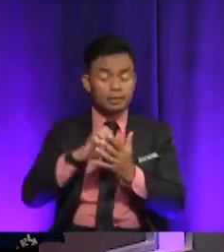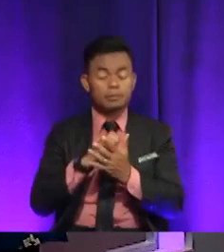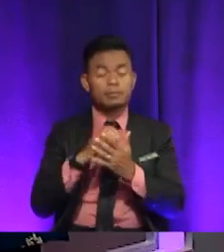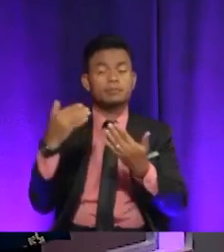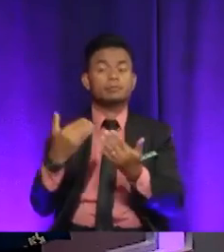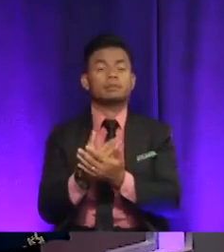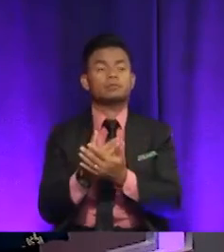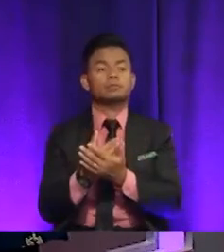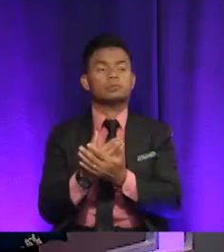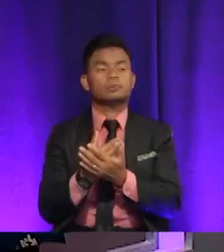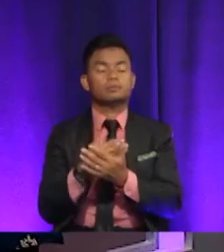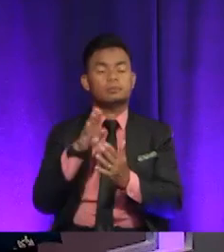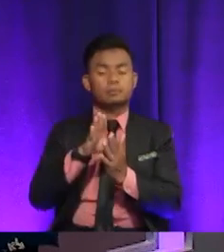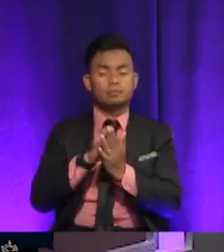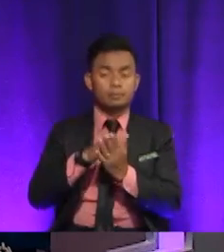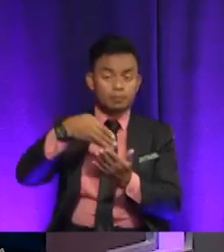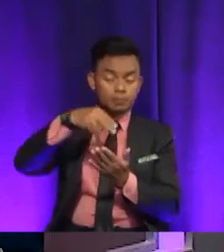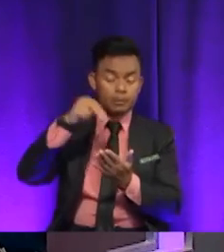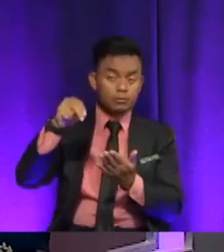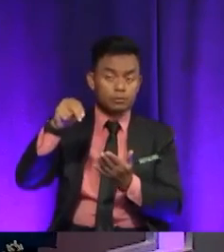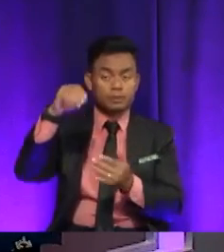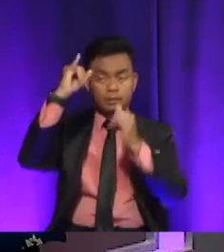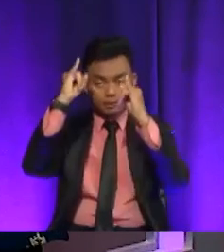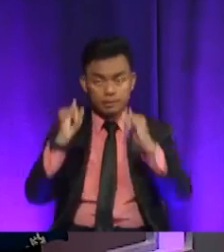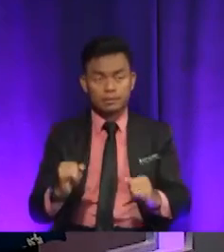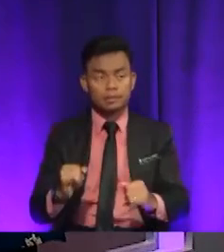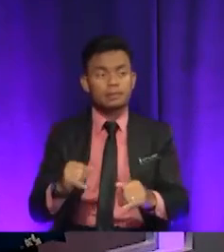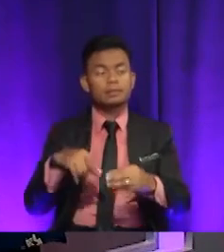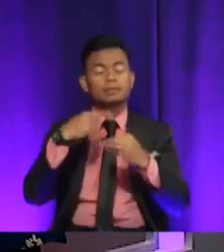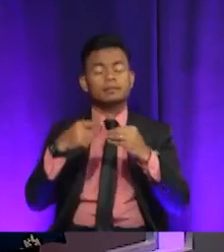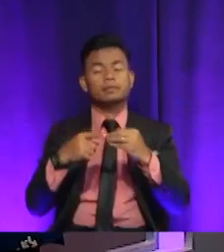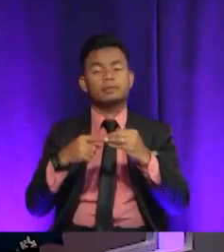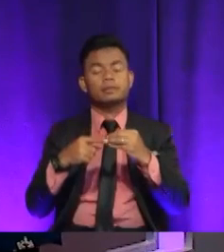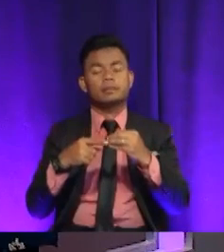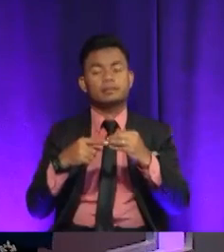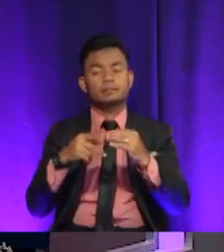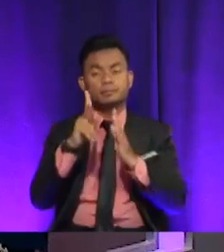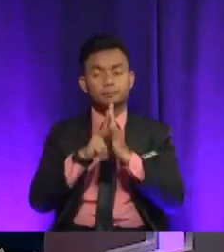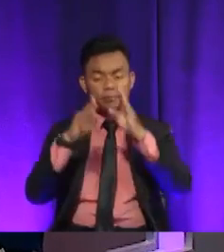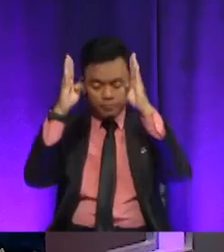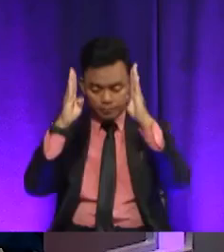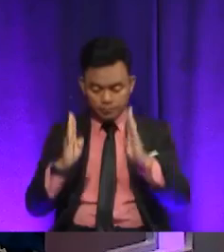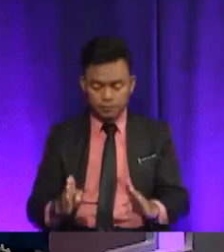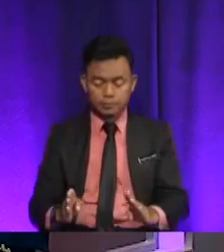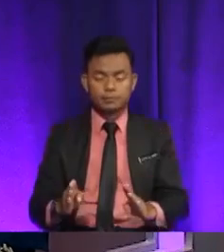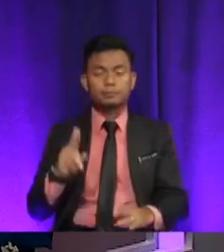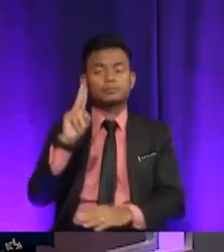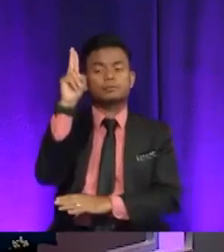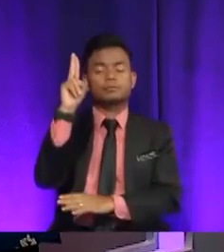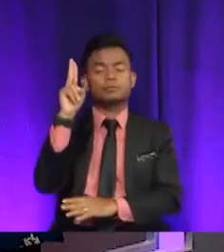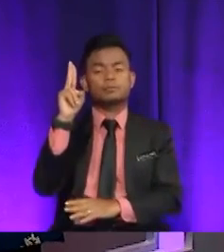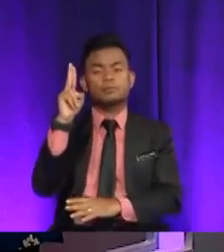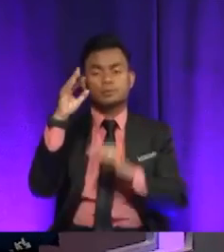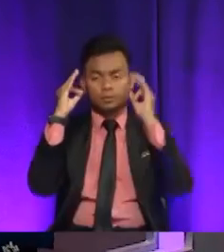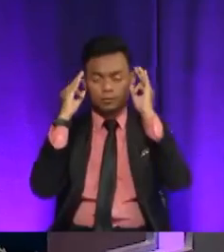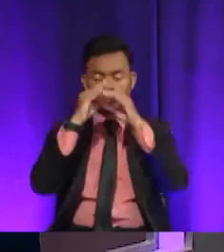elemen bahagian pembangunan Insan yaitu yang cegukan pilih adalah tentang kepribadian unggul khusus untuk watak Baginda Raja